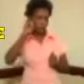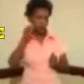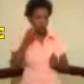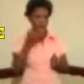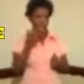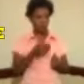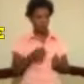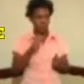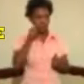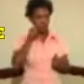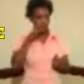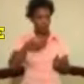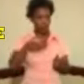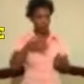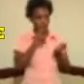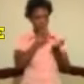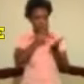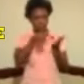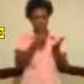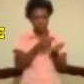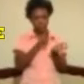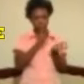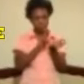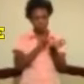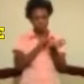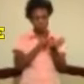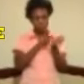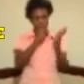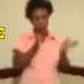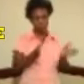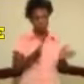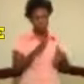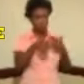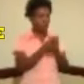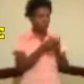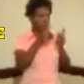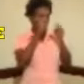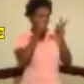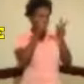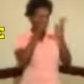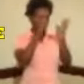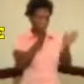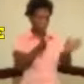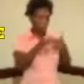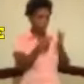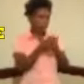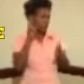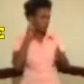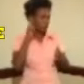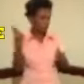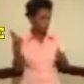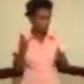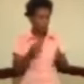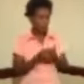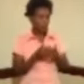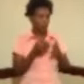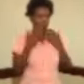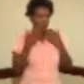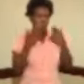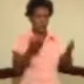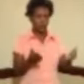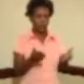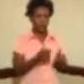Je remercie le panel là, le GIAP en général, l'assistance et les téléspectateurs. Je dis nous merci en pile. Et dans l'élection, ça,